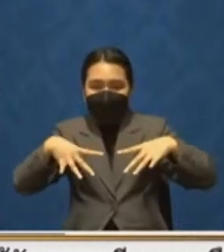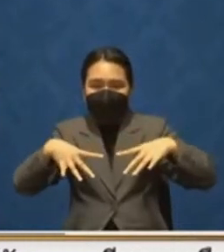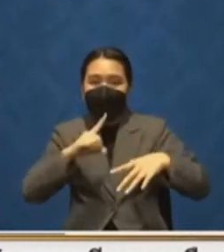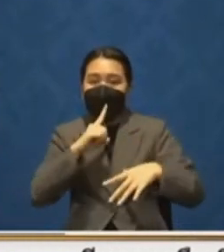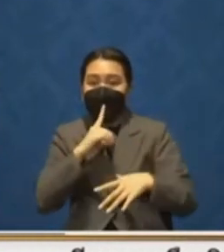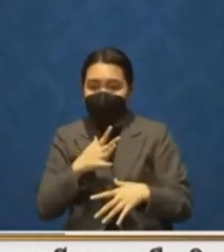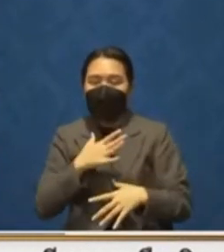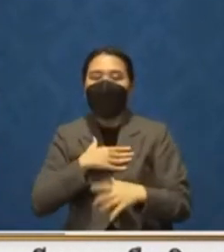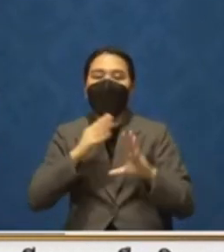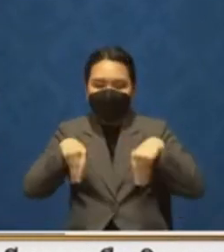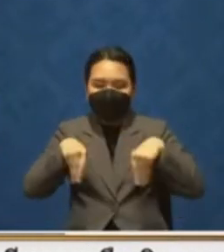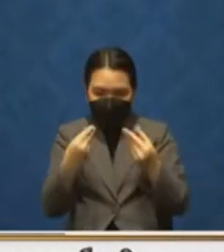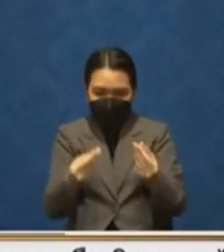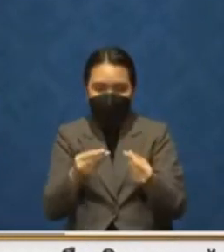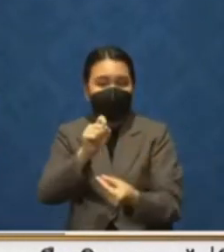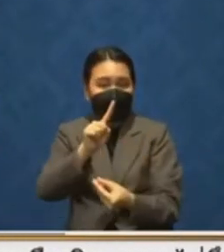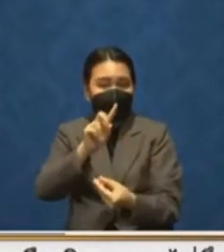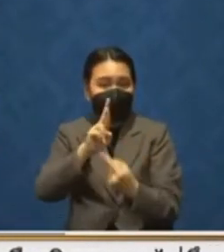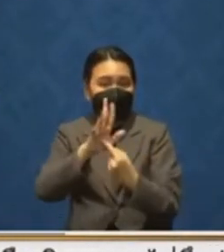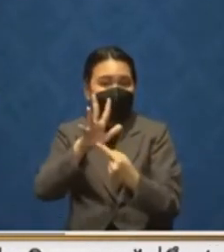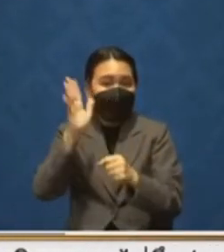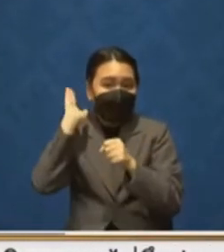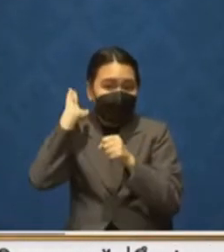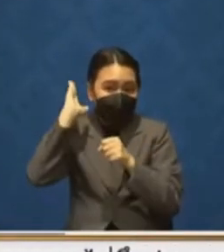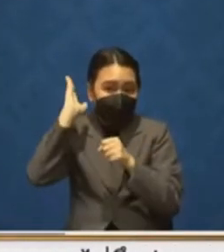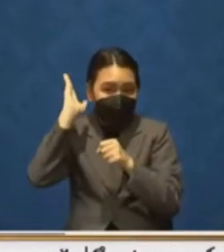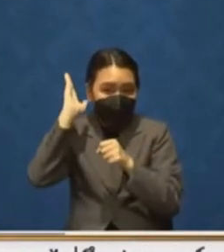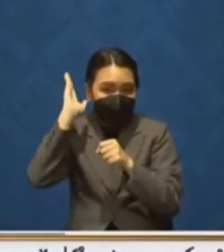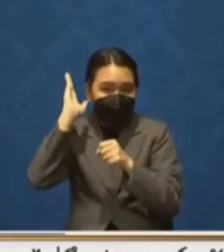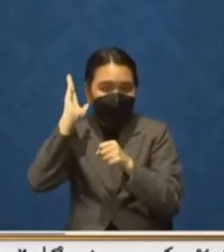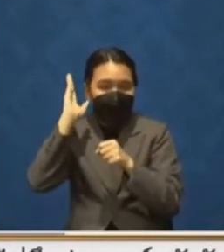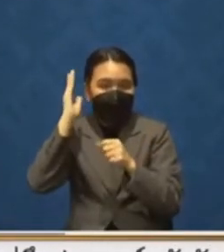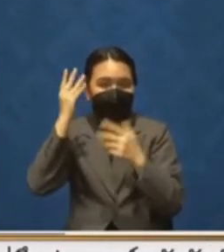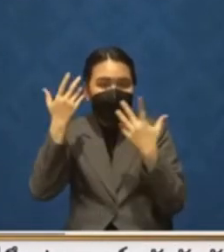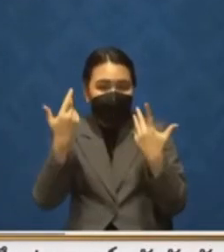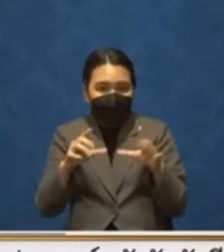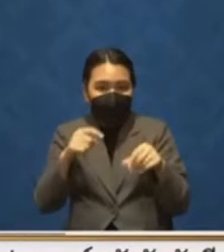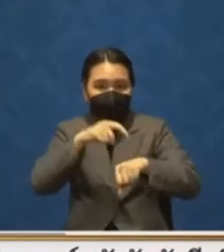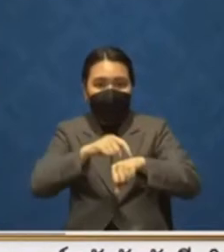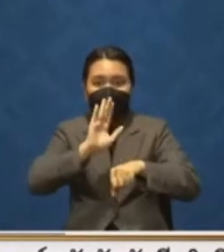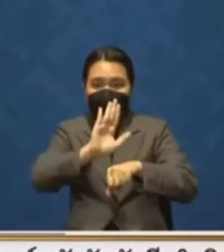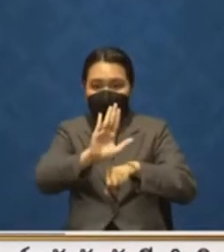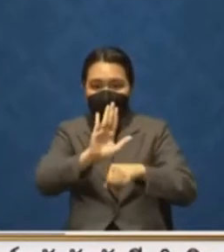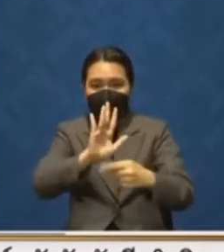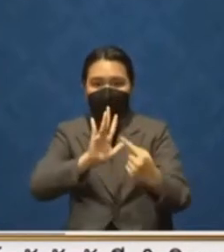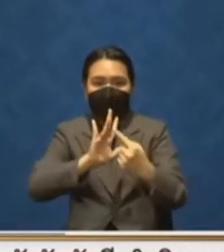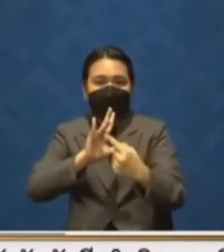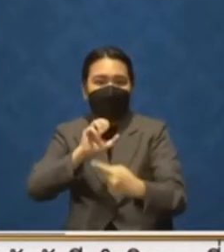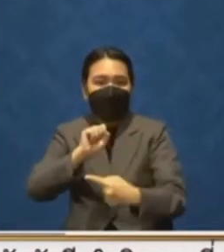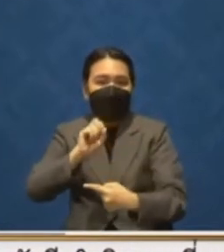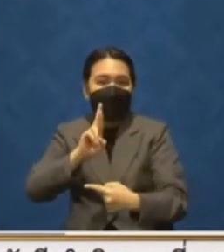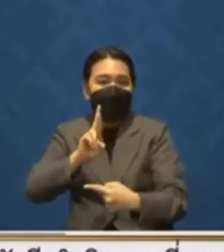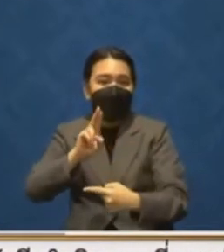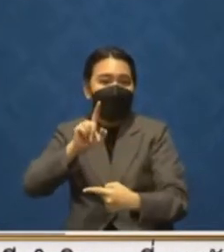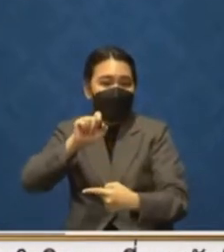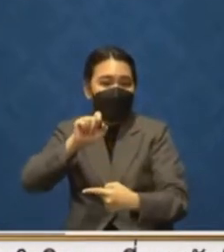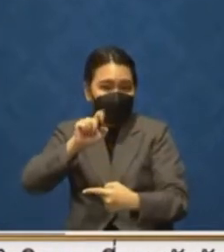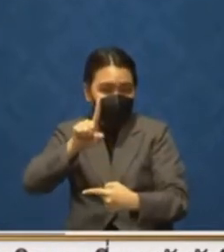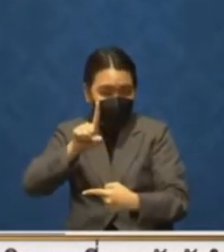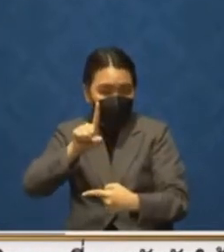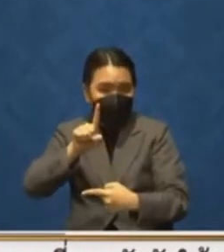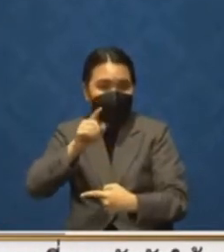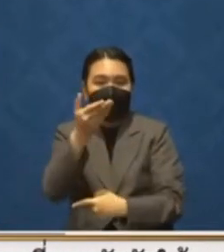อนุญาตเทอมสลัดพูดนะครับโดยใช้เวลาพรรคเสรีรวมชัยประชาขอ